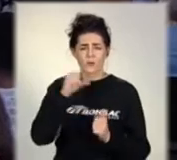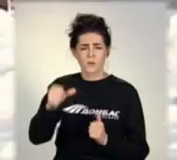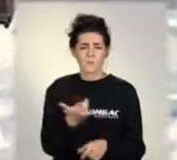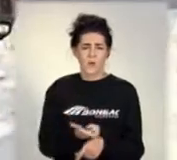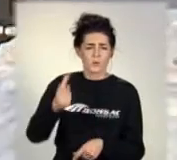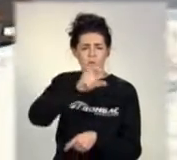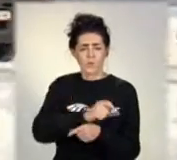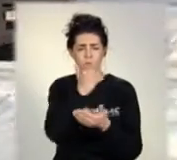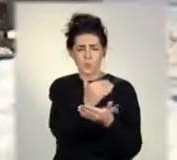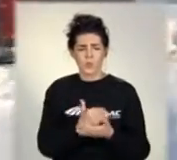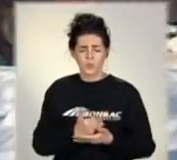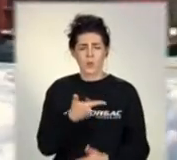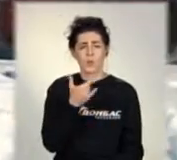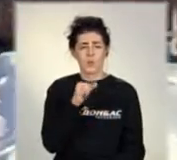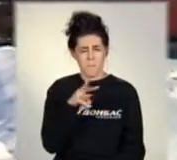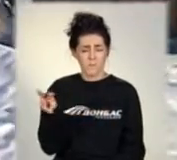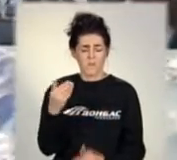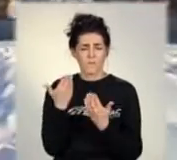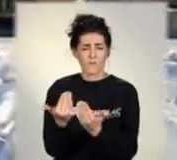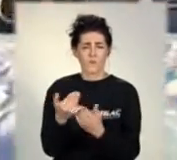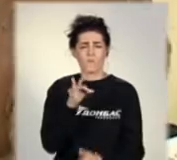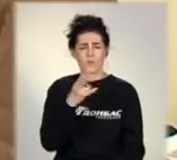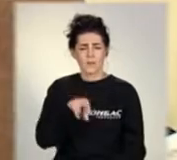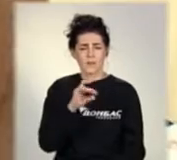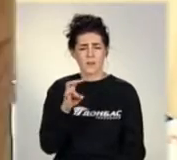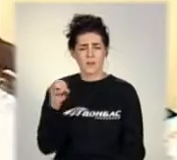програми «Гуманітарний штаб Ріната Ахметова», що врятував 3,5